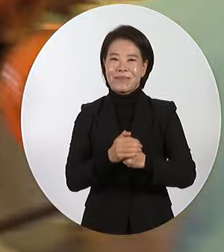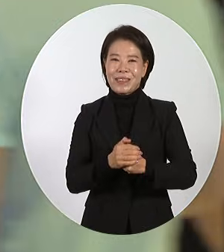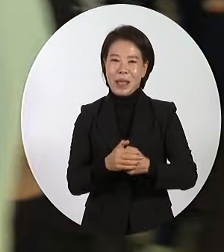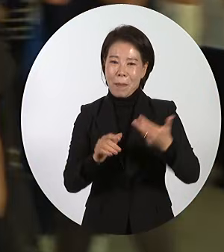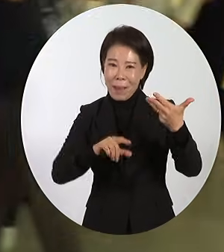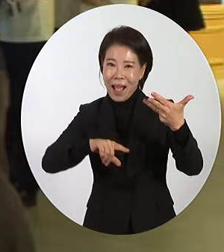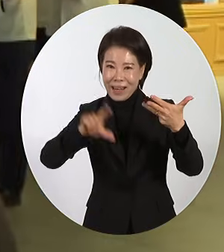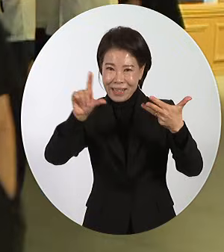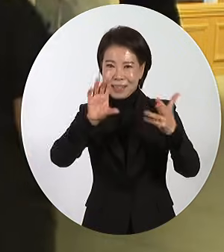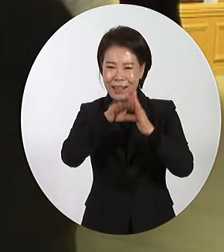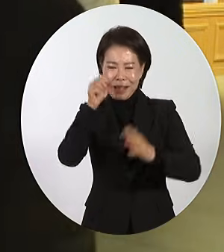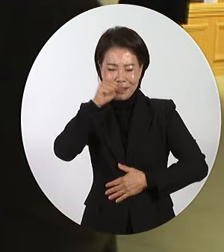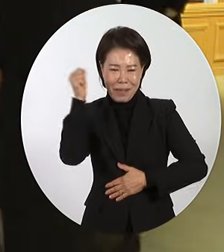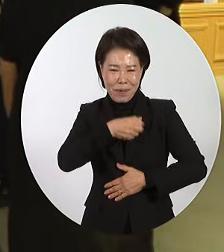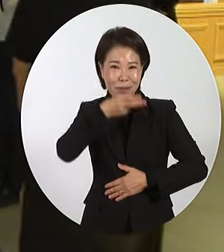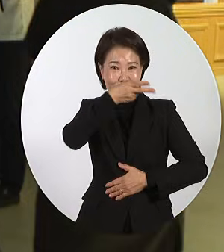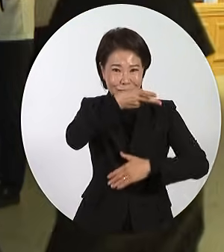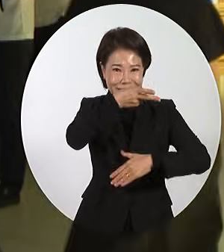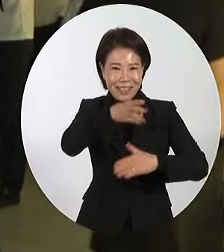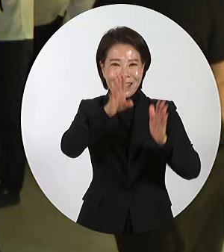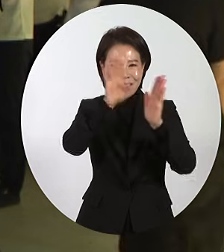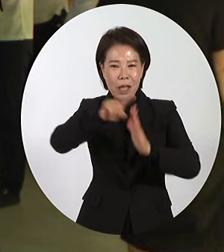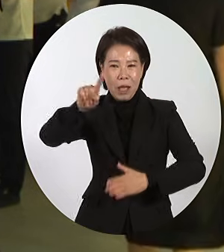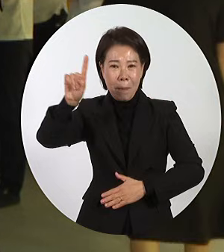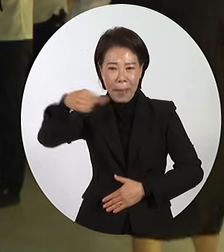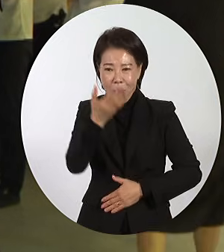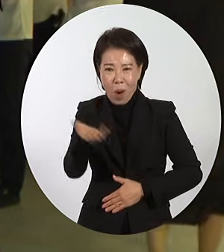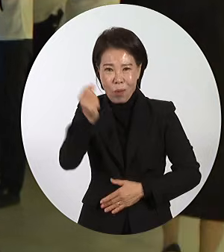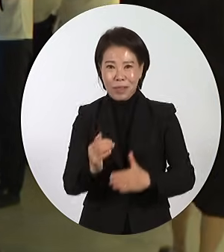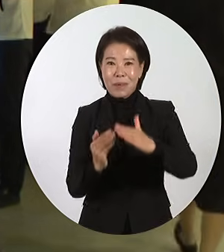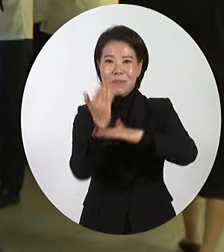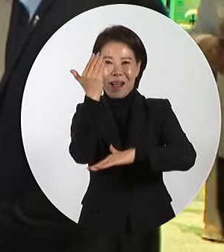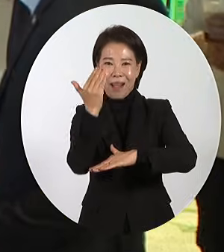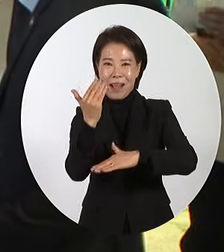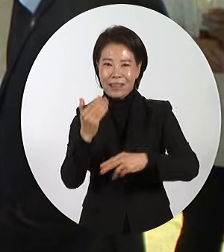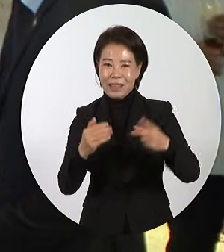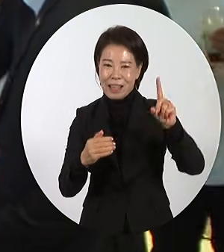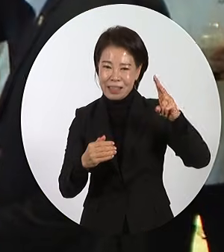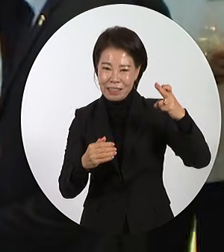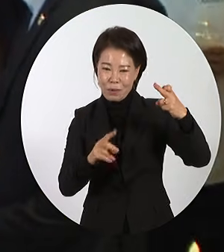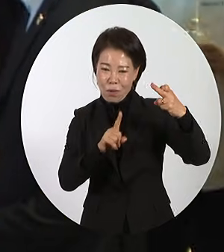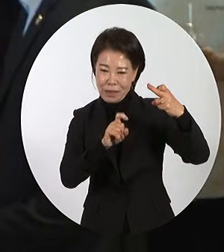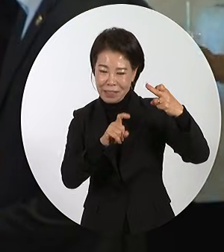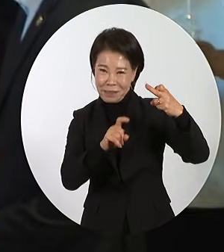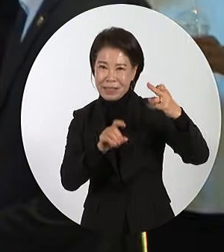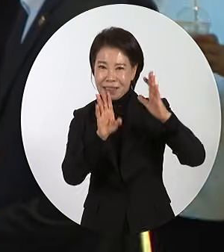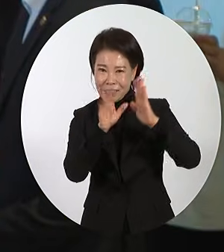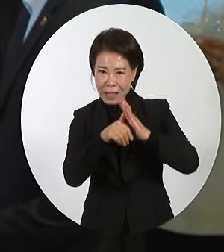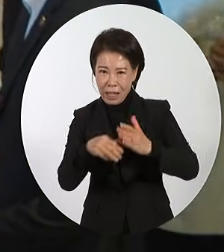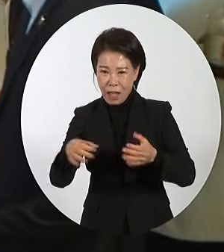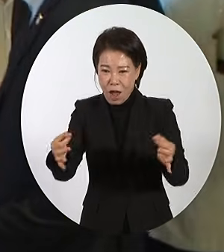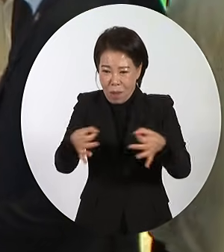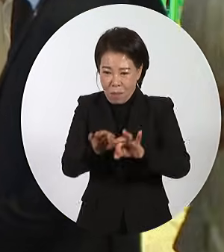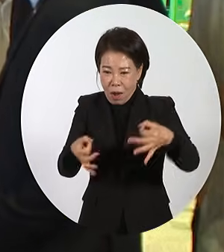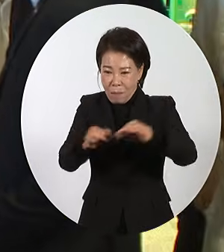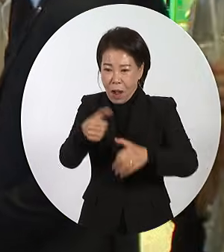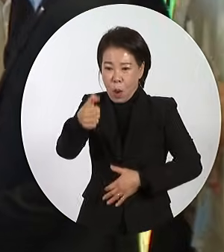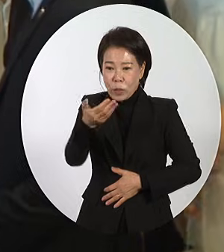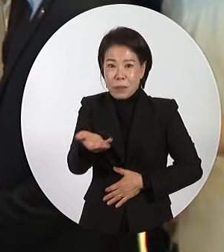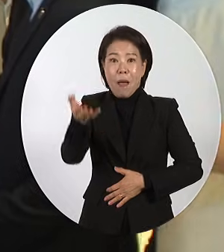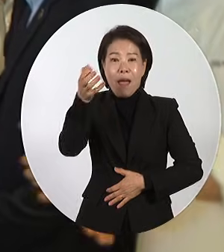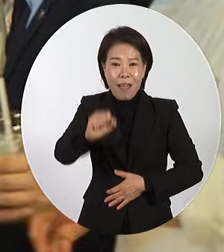지난 8일 새벽 2시를 기준으로 100억 원을 넘어섰고 이달 10일에는 올해 모금액만 50억